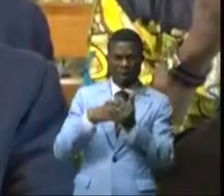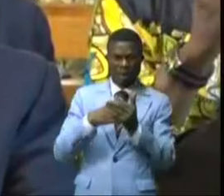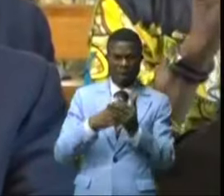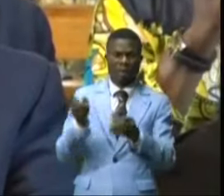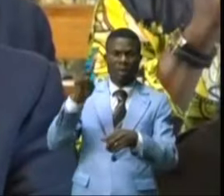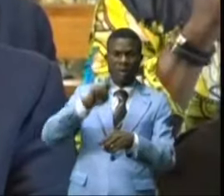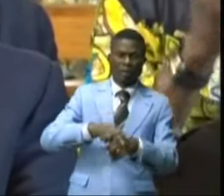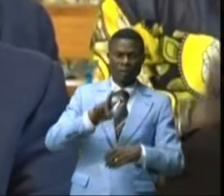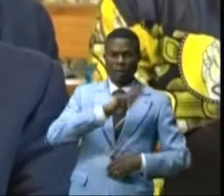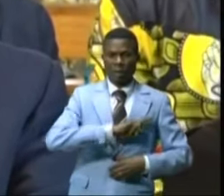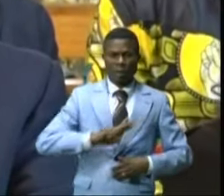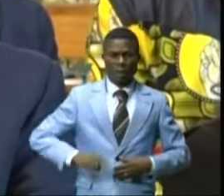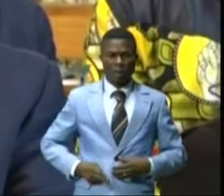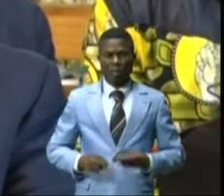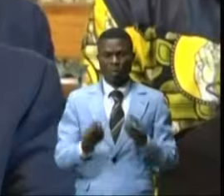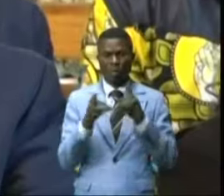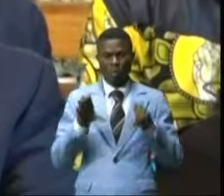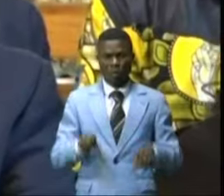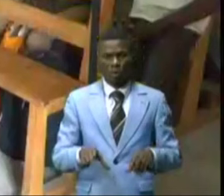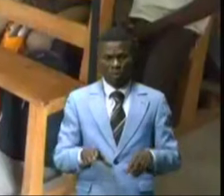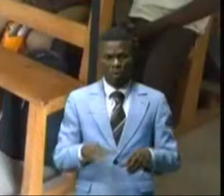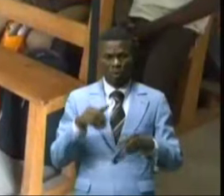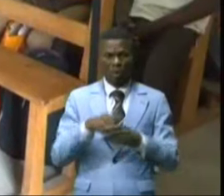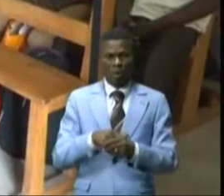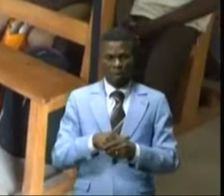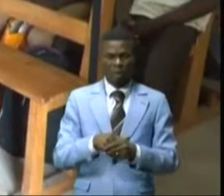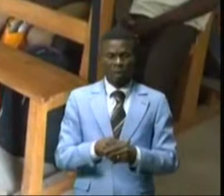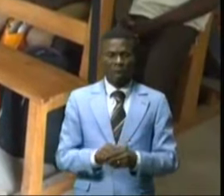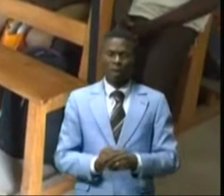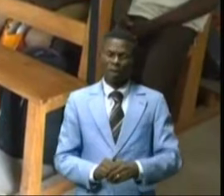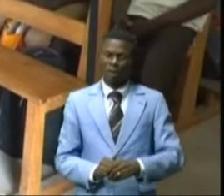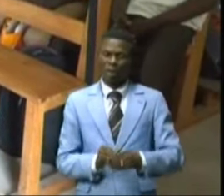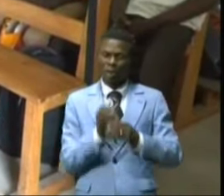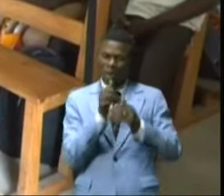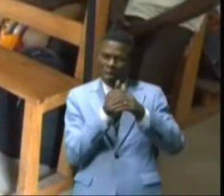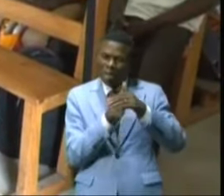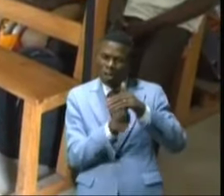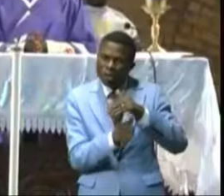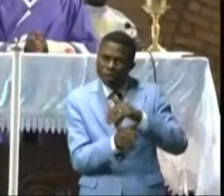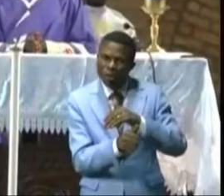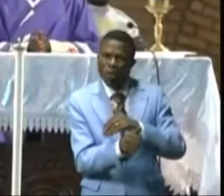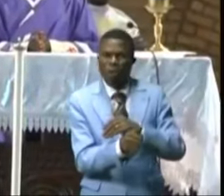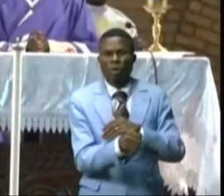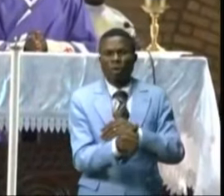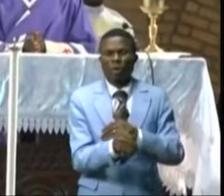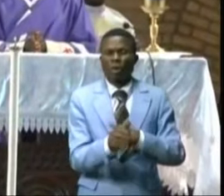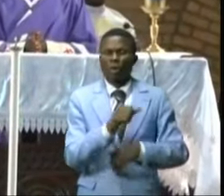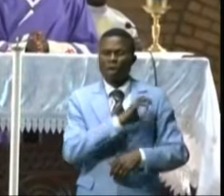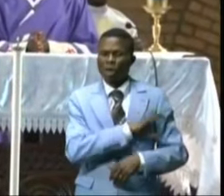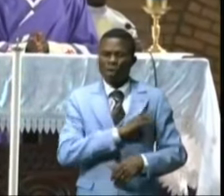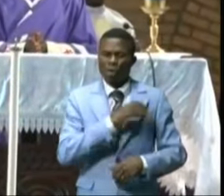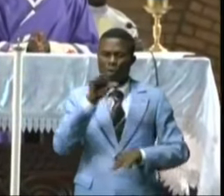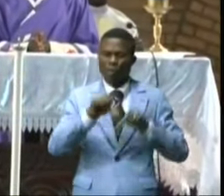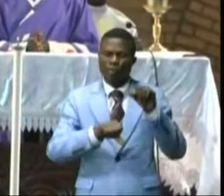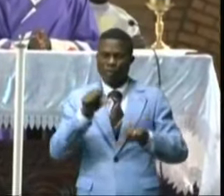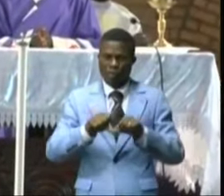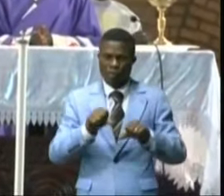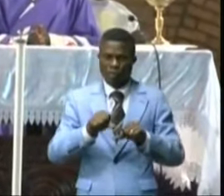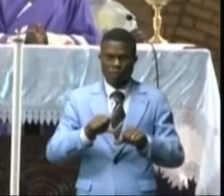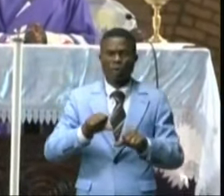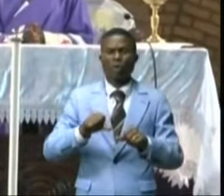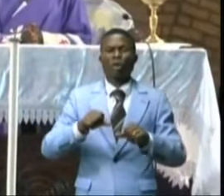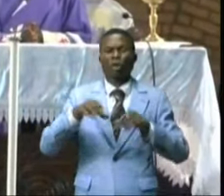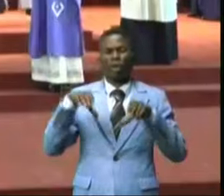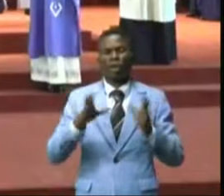la République démocratique du Congo, surtout la complicité à l'interne de certains fils égarés qui complotent avec